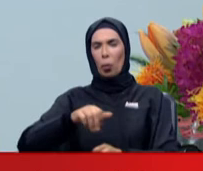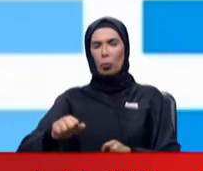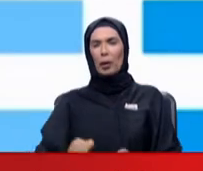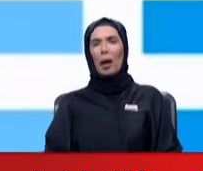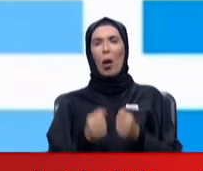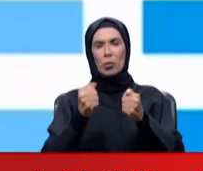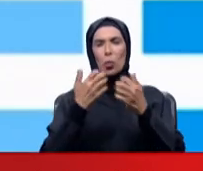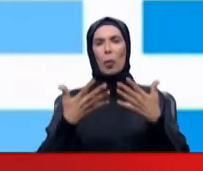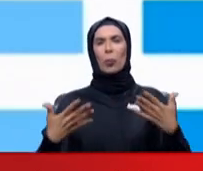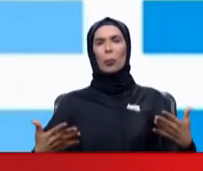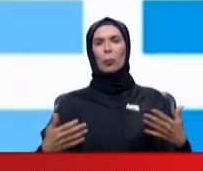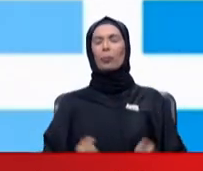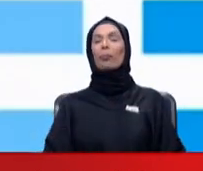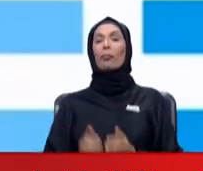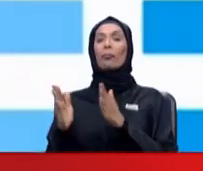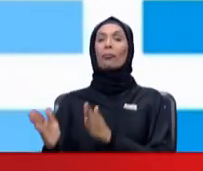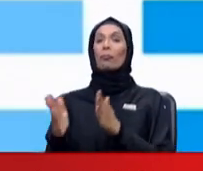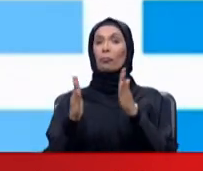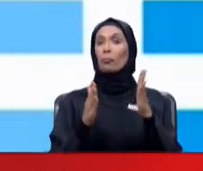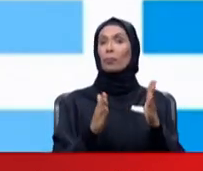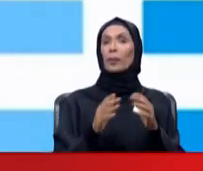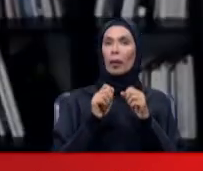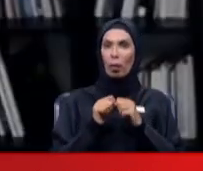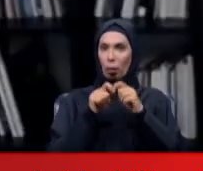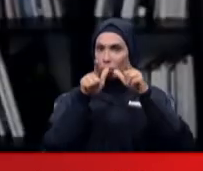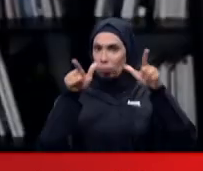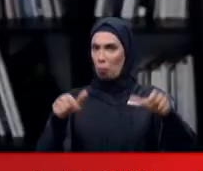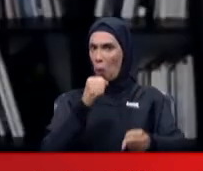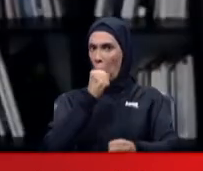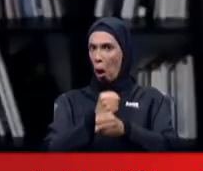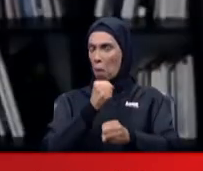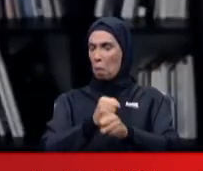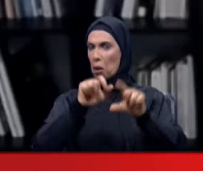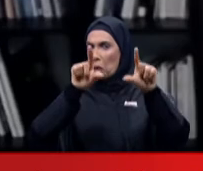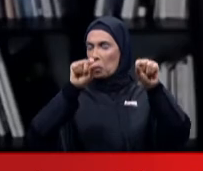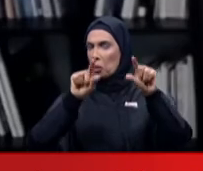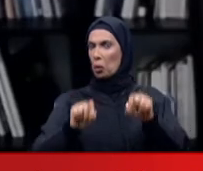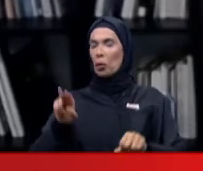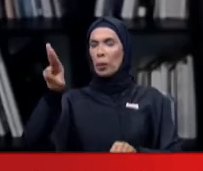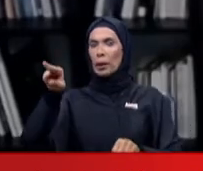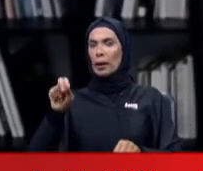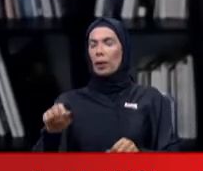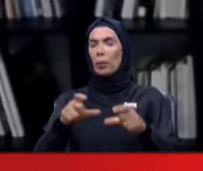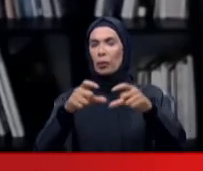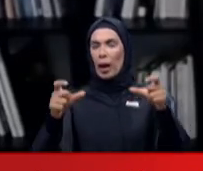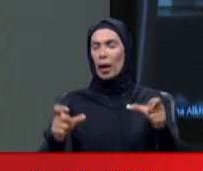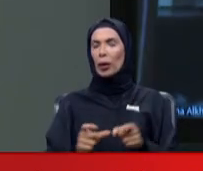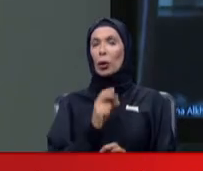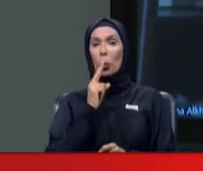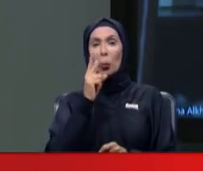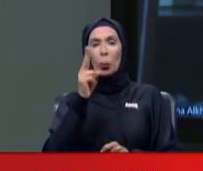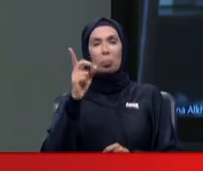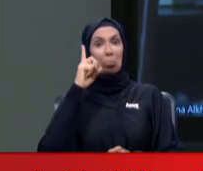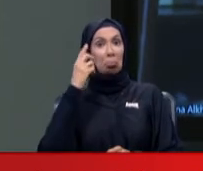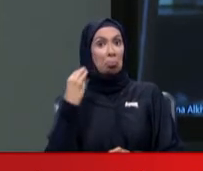في الرخاء. كانت هناك إشادة أممية رفيعة المستوى خلال الندوة أعربوا فيها عن